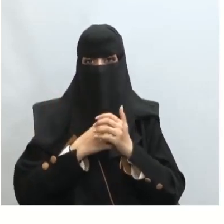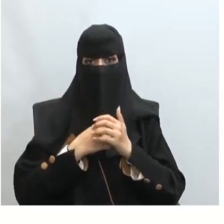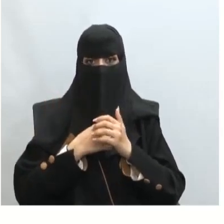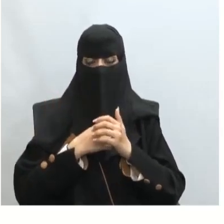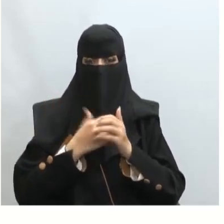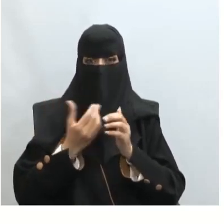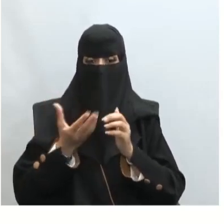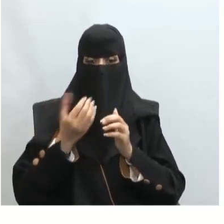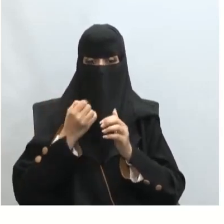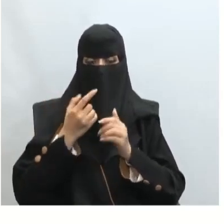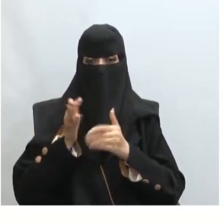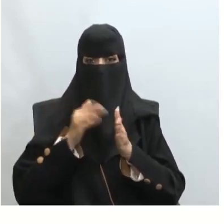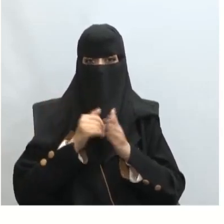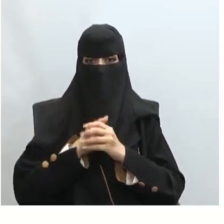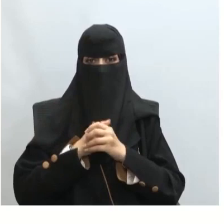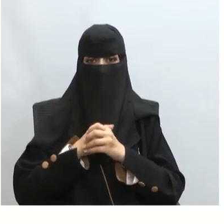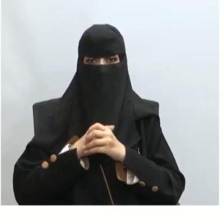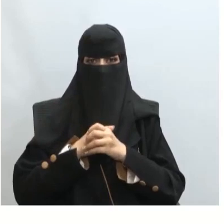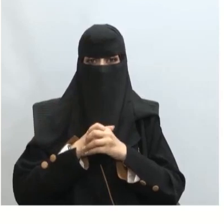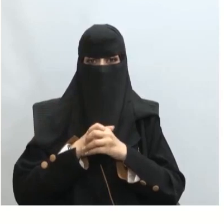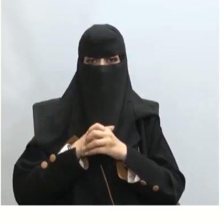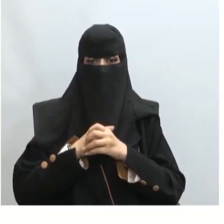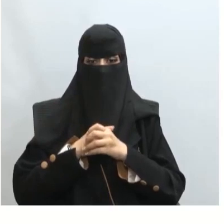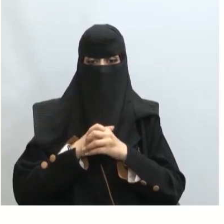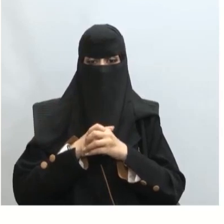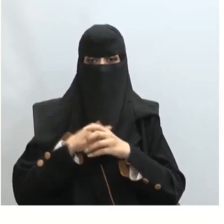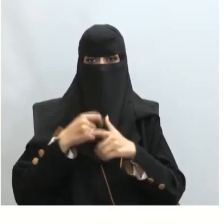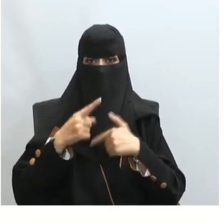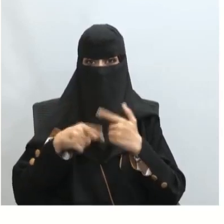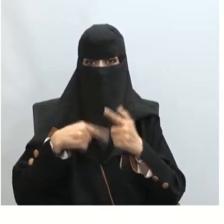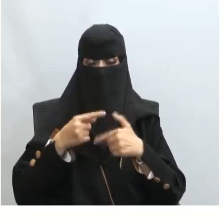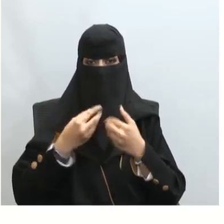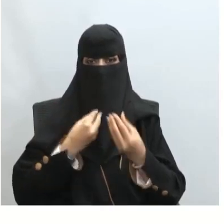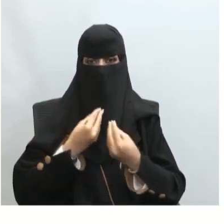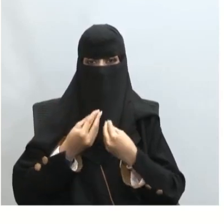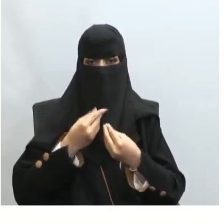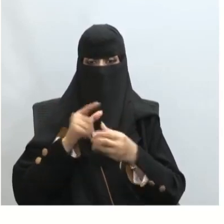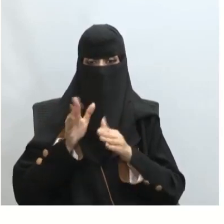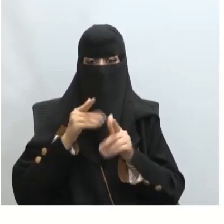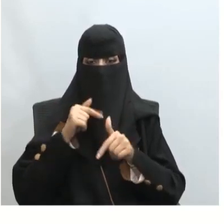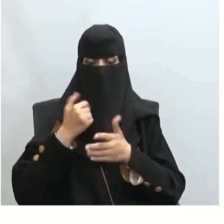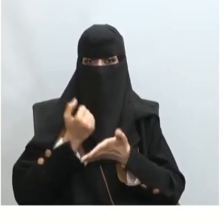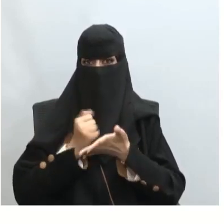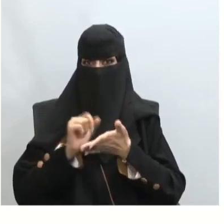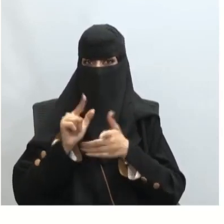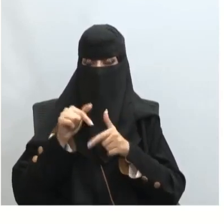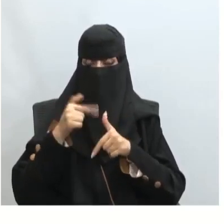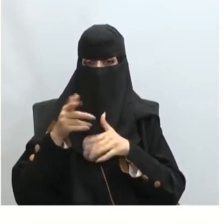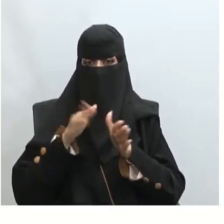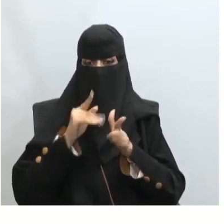فيعطيني حمض الميثانويك استمر التفاعل نحذف